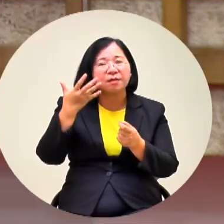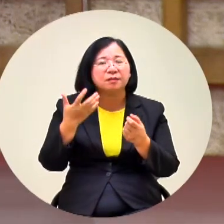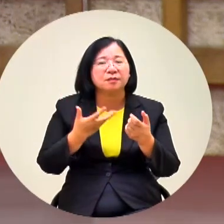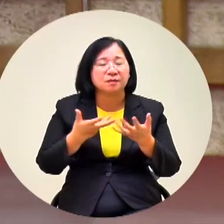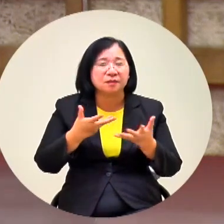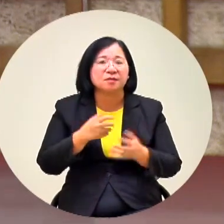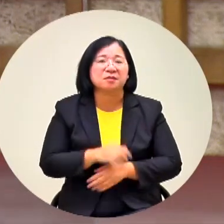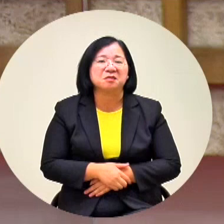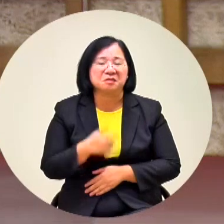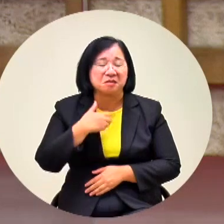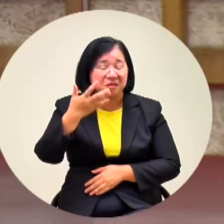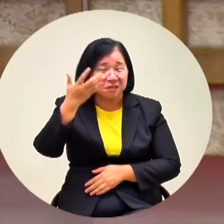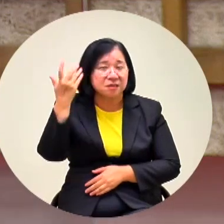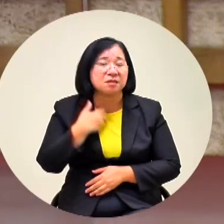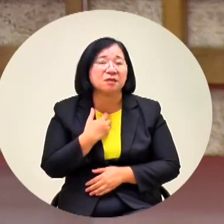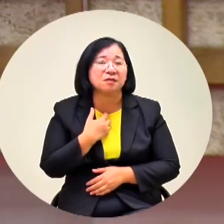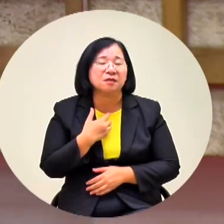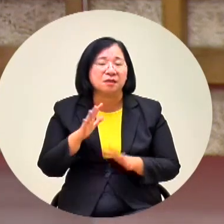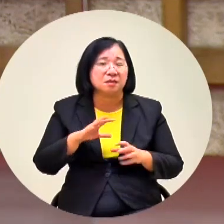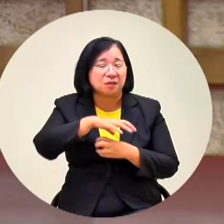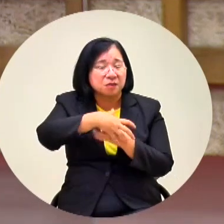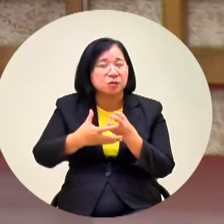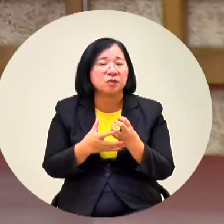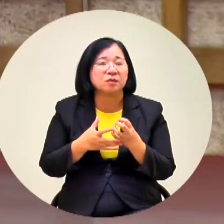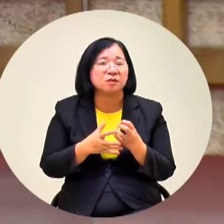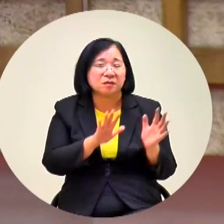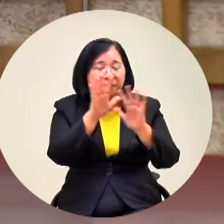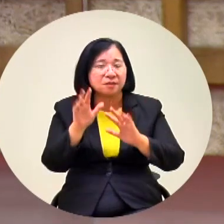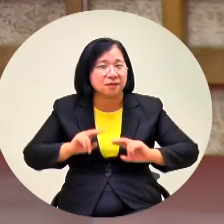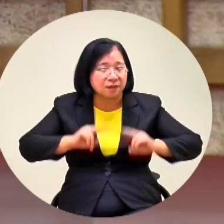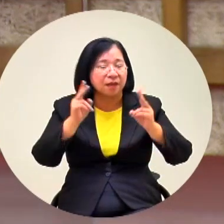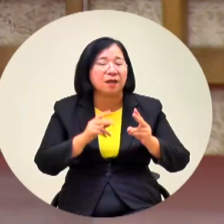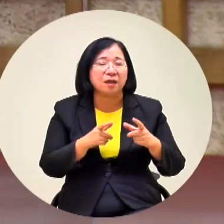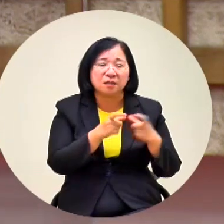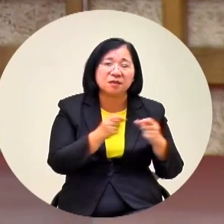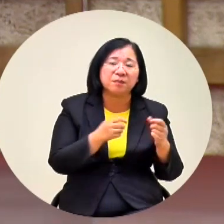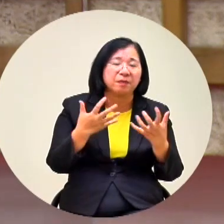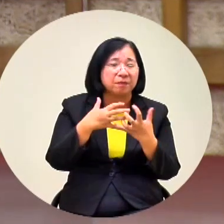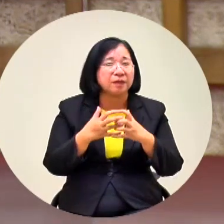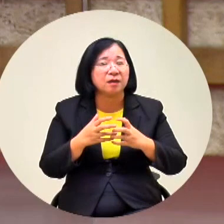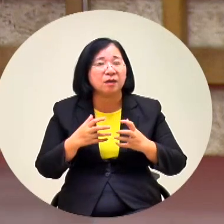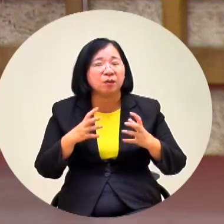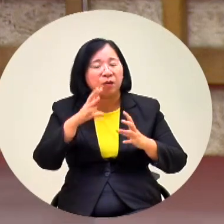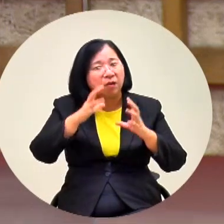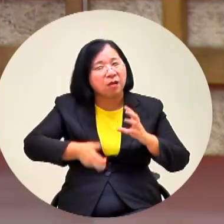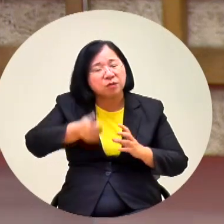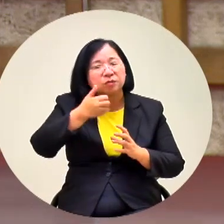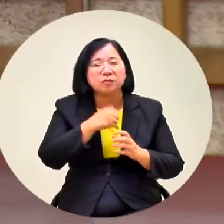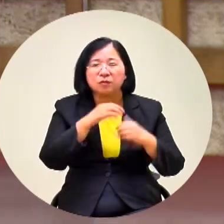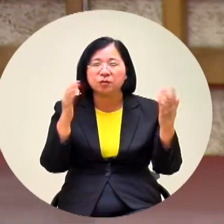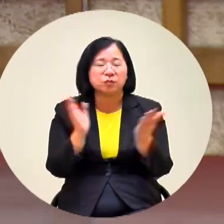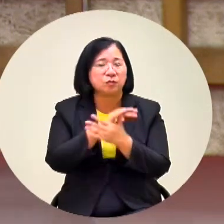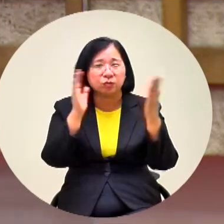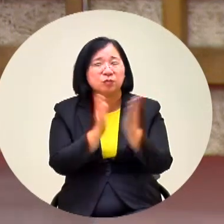局势改变了，日本首相也换了，美国总统也换了，全世界的产业布局形势也改变了。这是台湾的契机，而